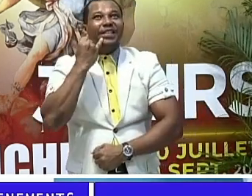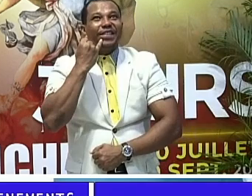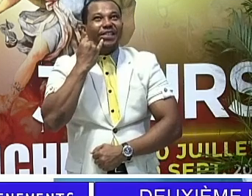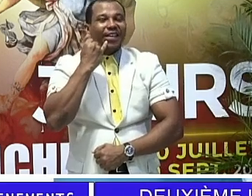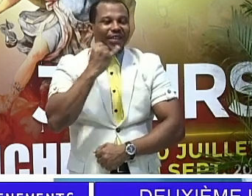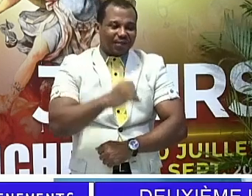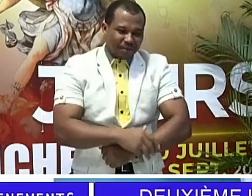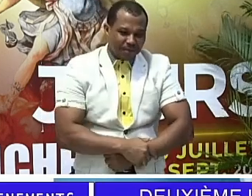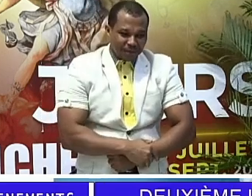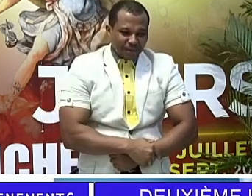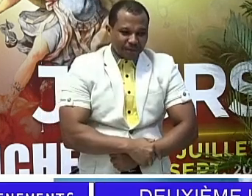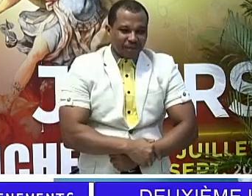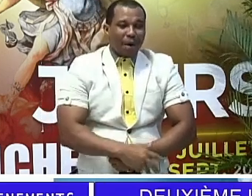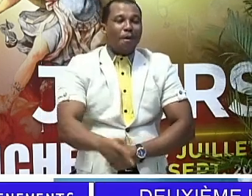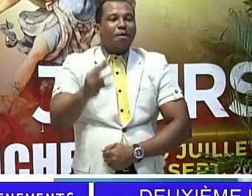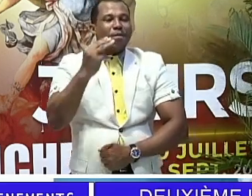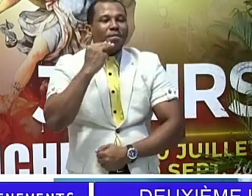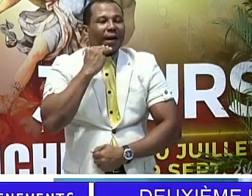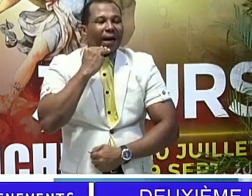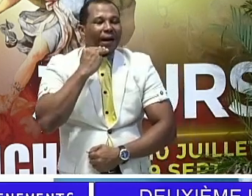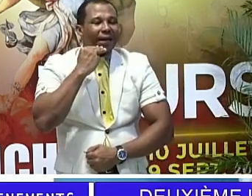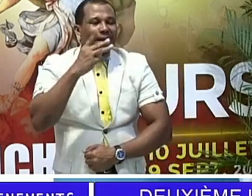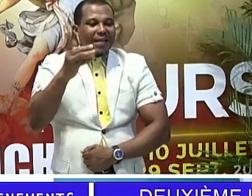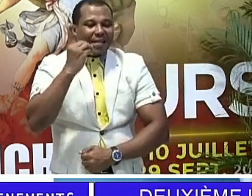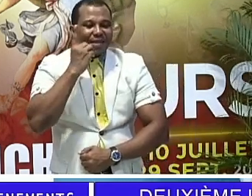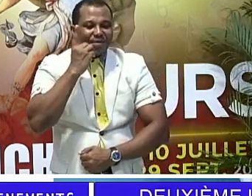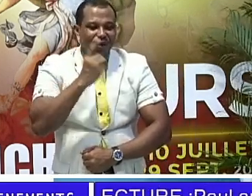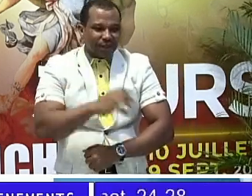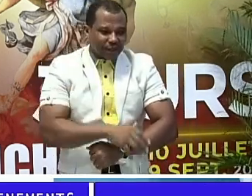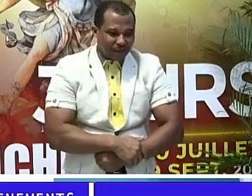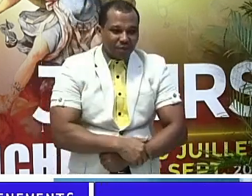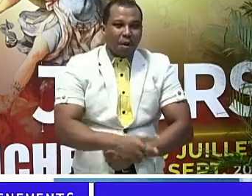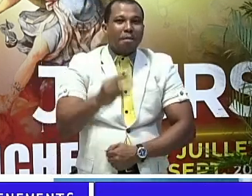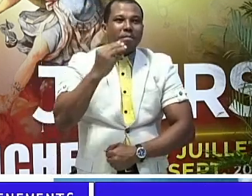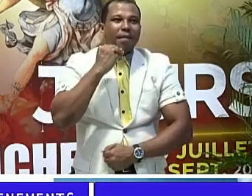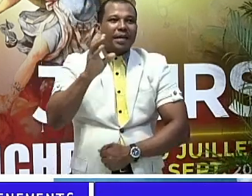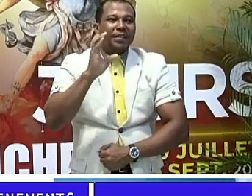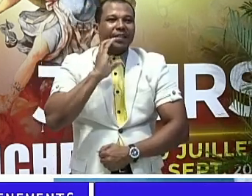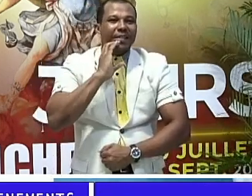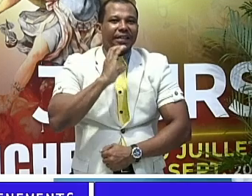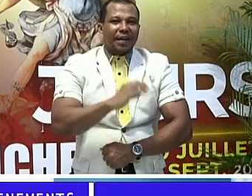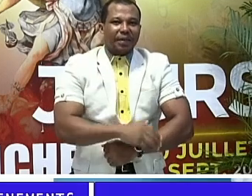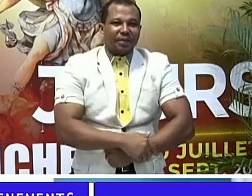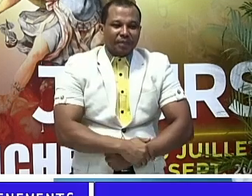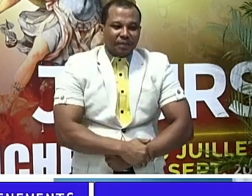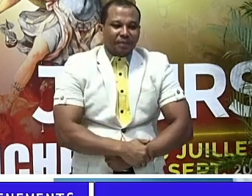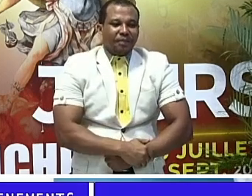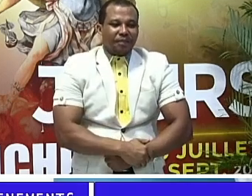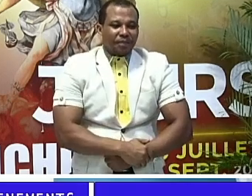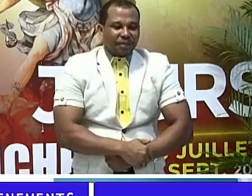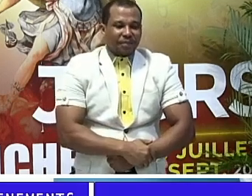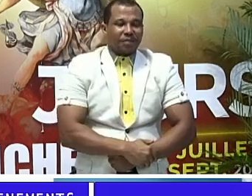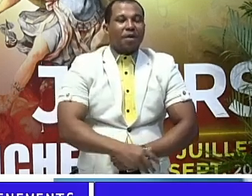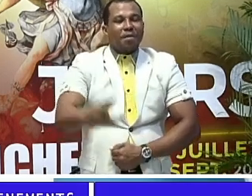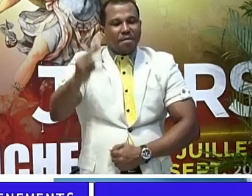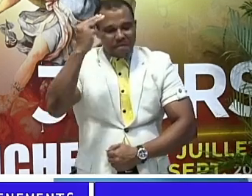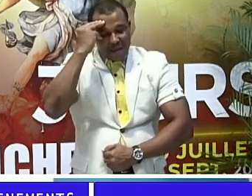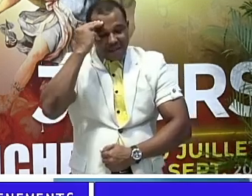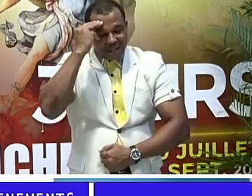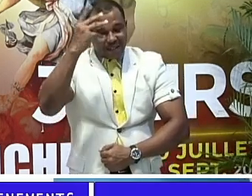Leroy, Margaret Desbrosses, Marie Chantal Amazan Bastien, Méris